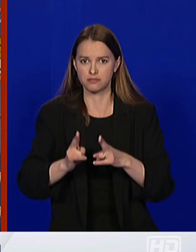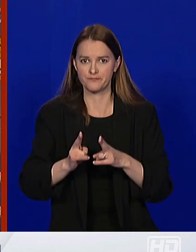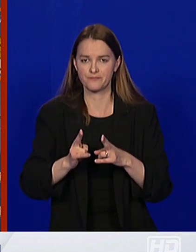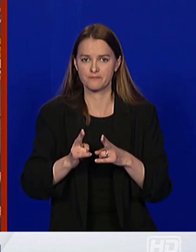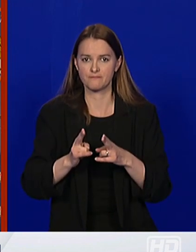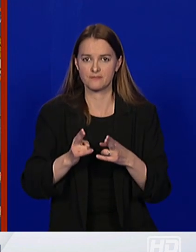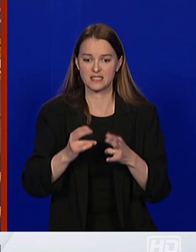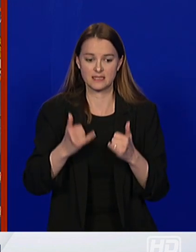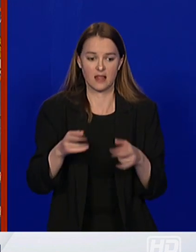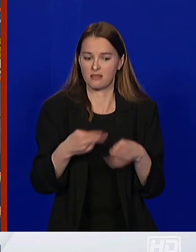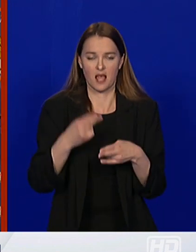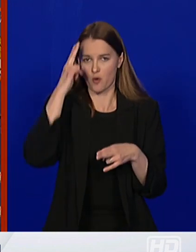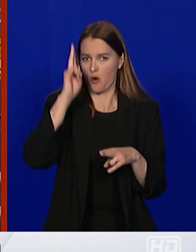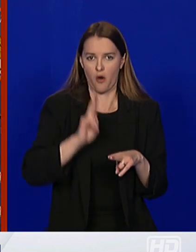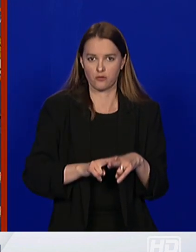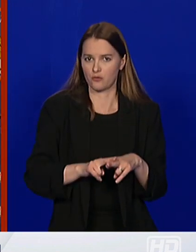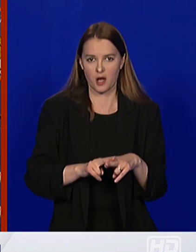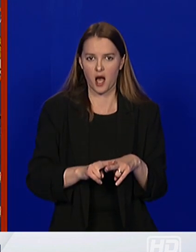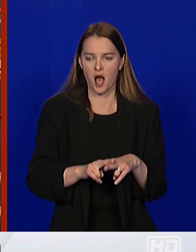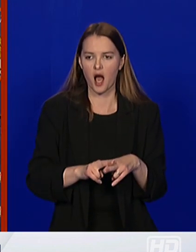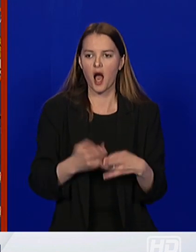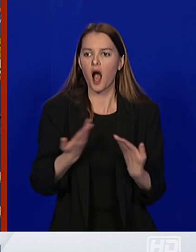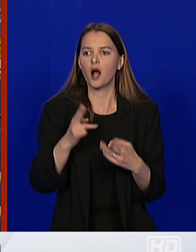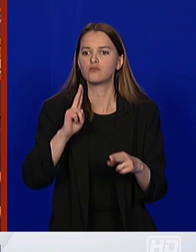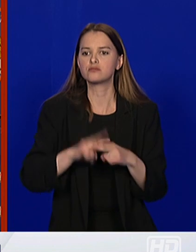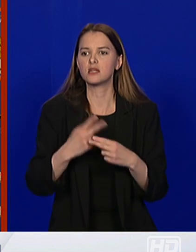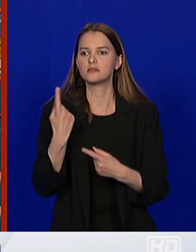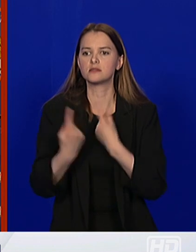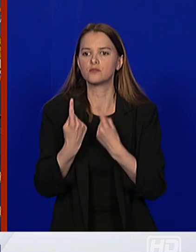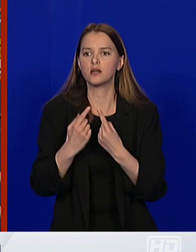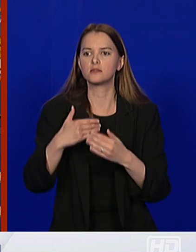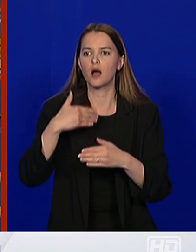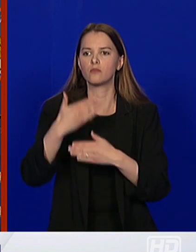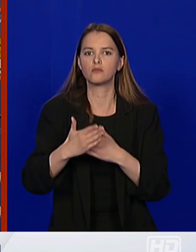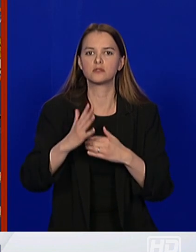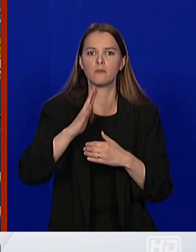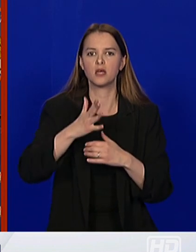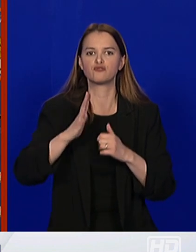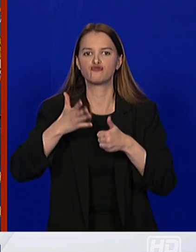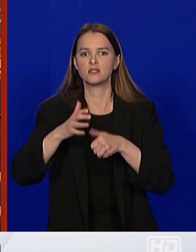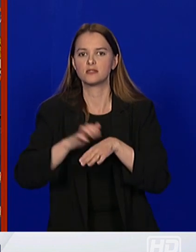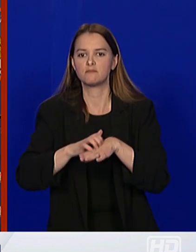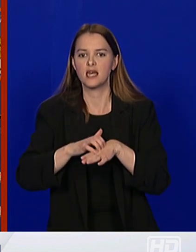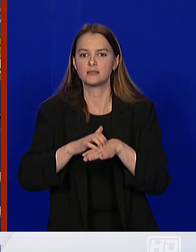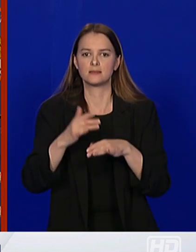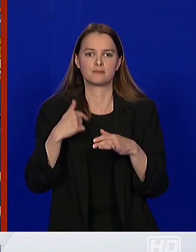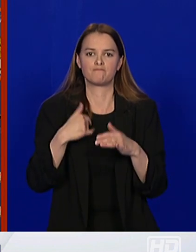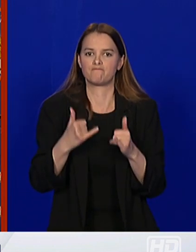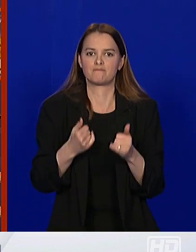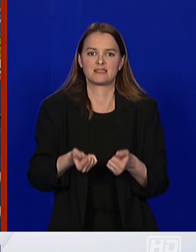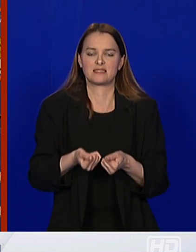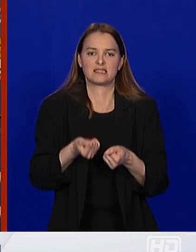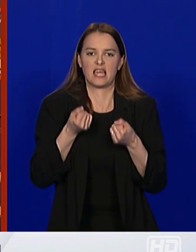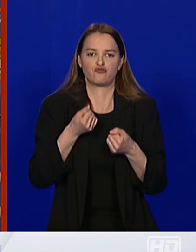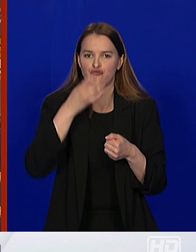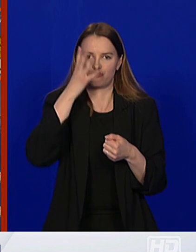za u vrijeme kad bi se trebalo održati državna matura je jako teško za procijeniti. U svakom slučaju, ako bi bila